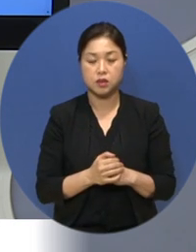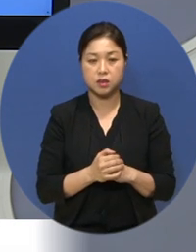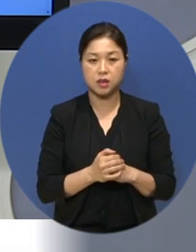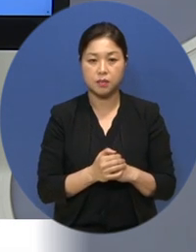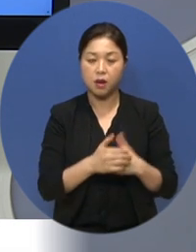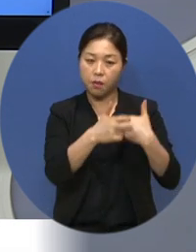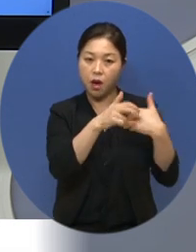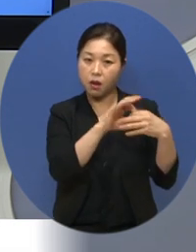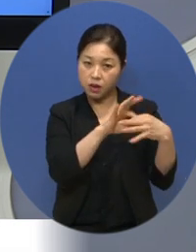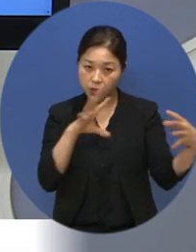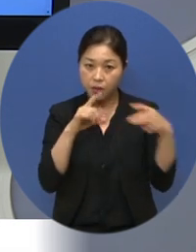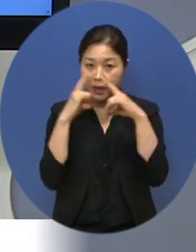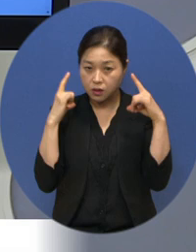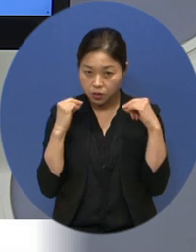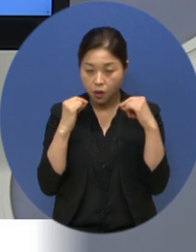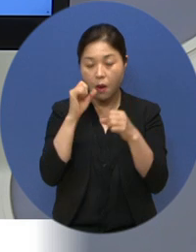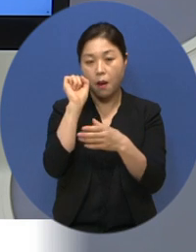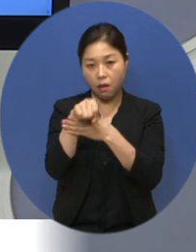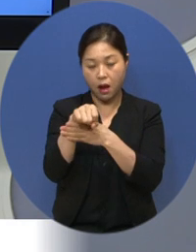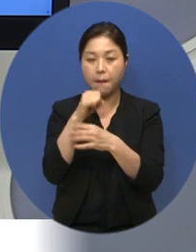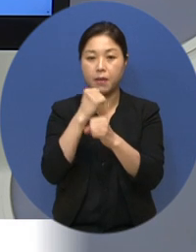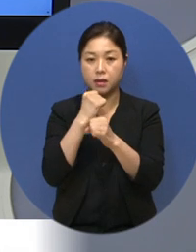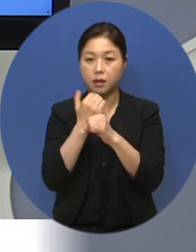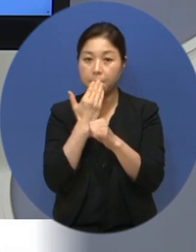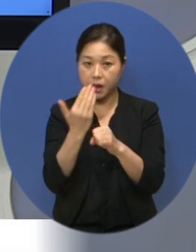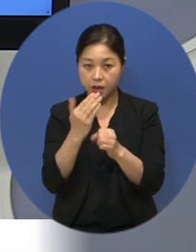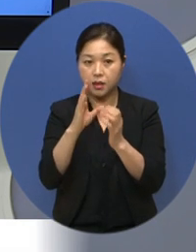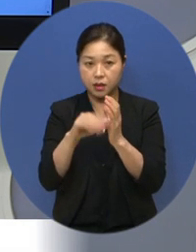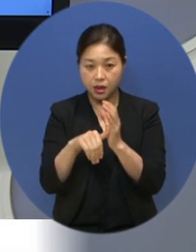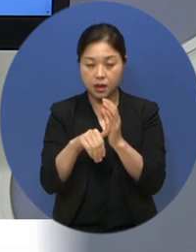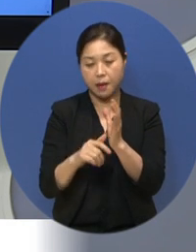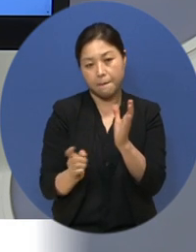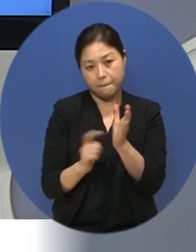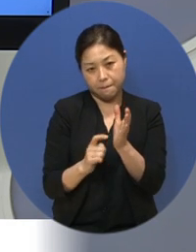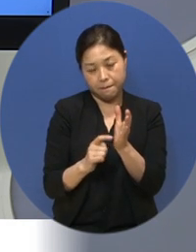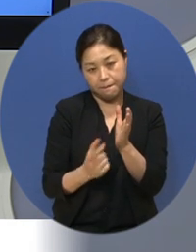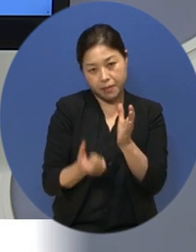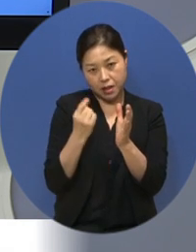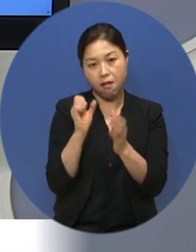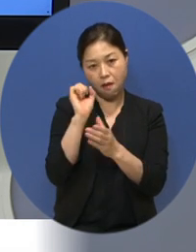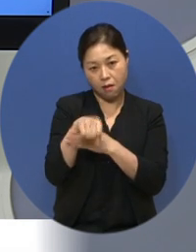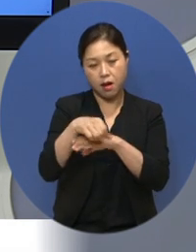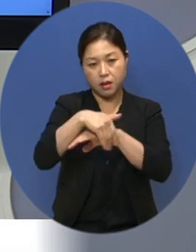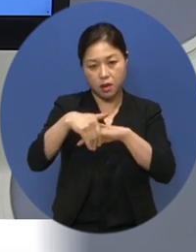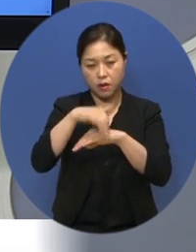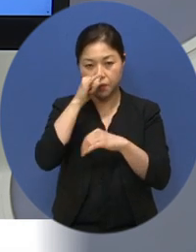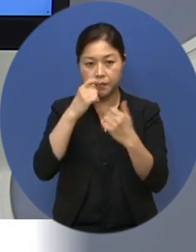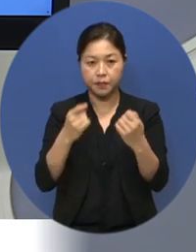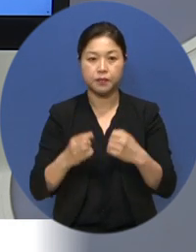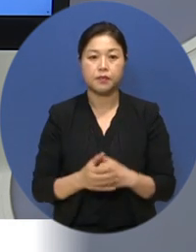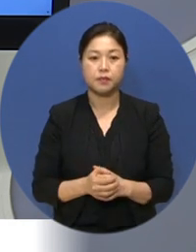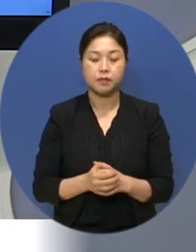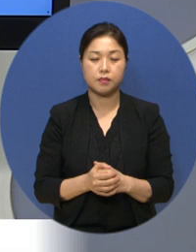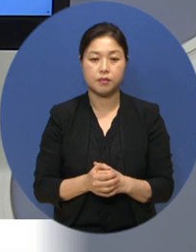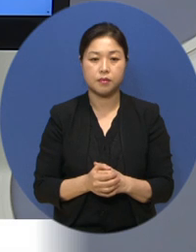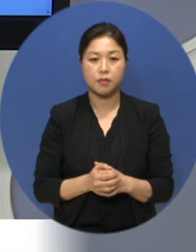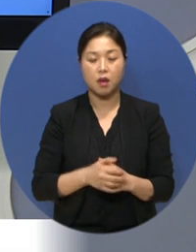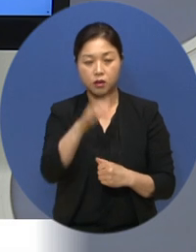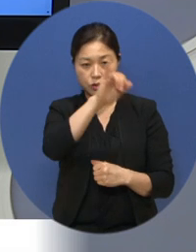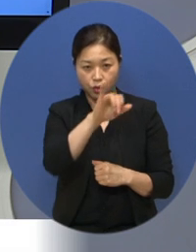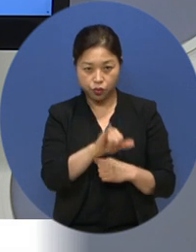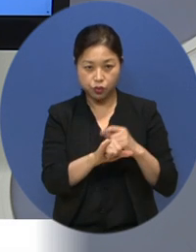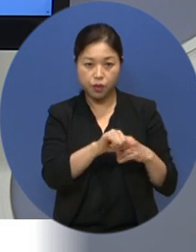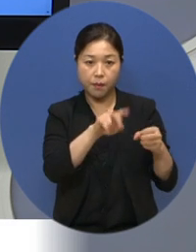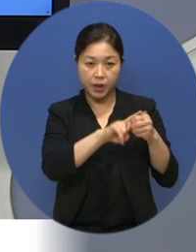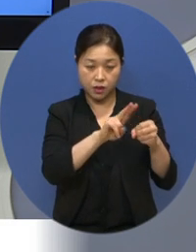허가신청 될 경우 신속하게 허가할 수 있도록 할 예정인데요 또한 전국 대형마트 30 개 지점 의